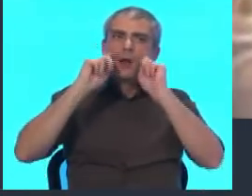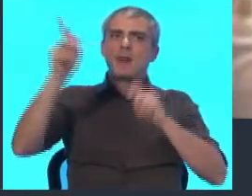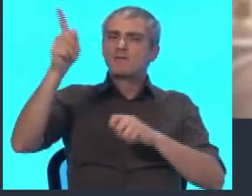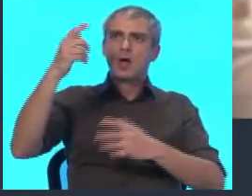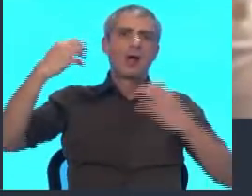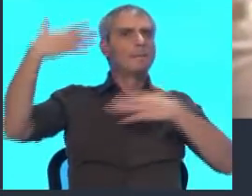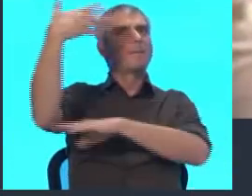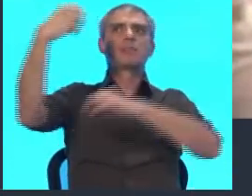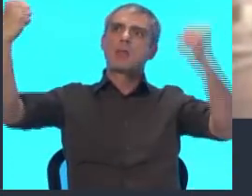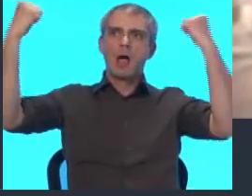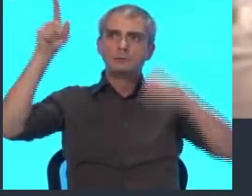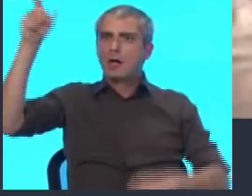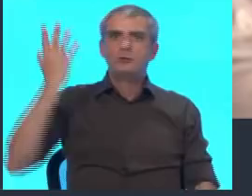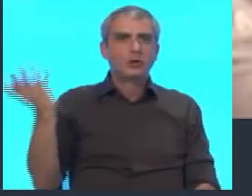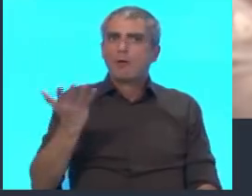אל-עוזמה?